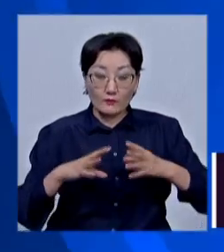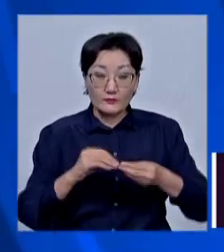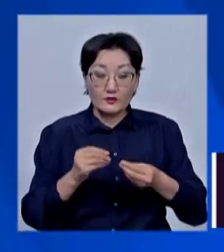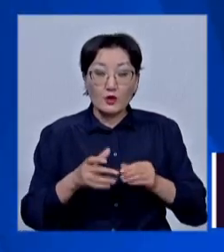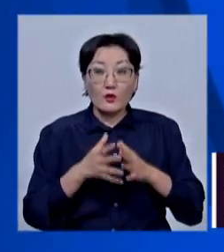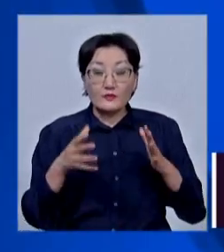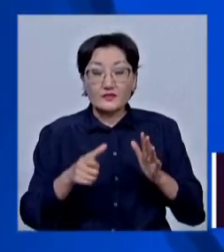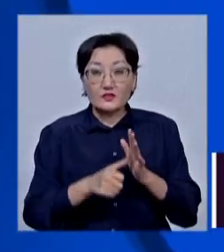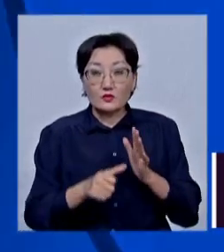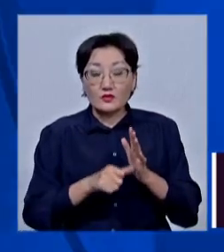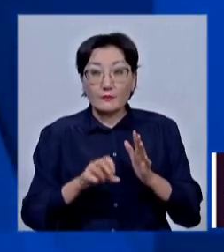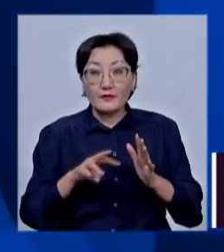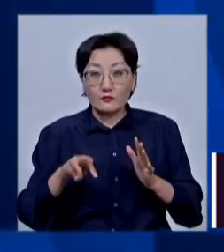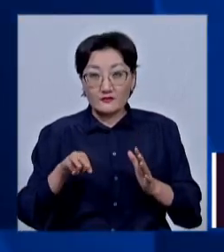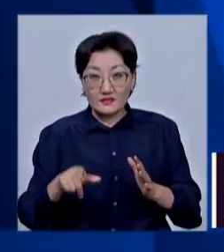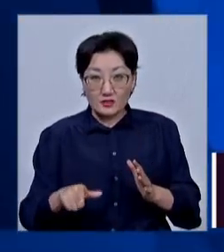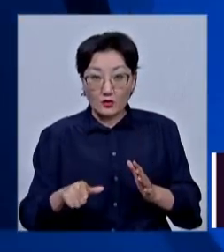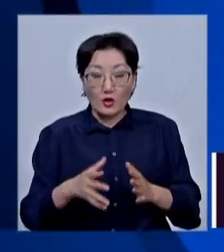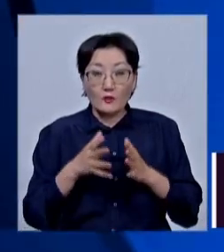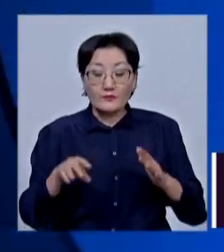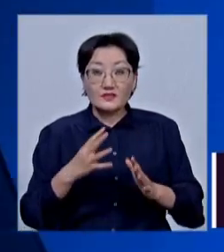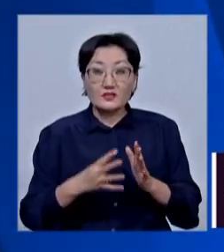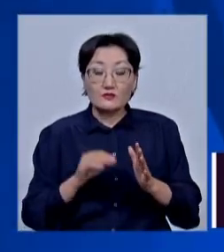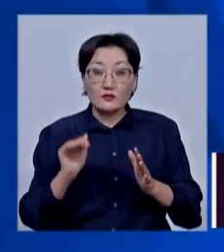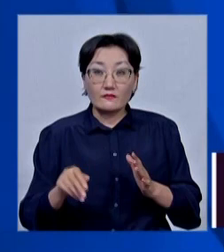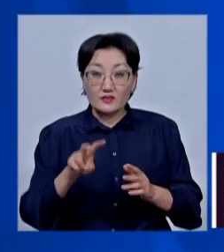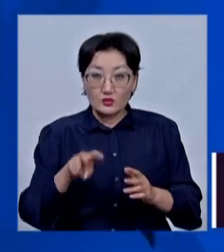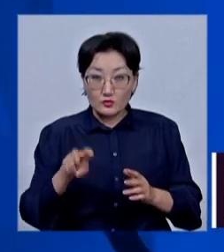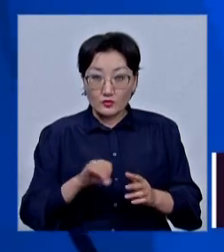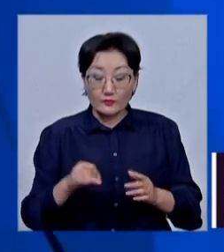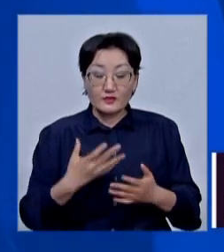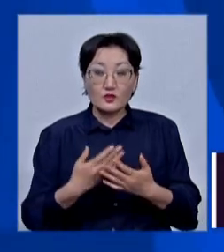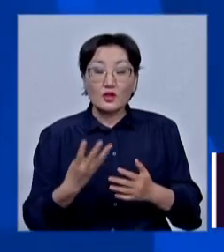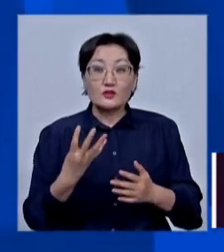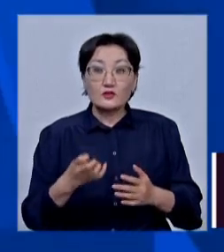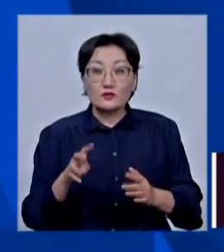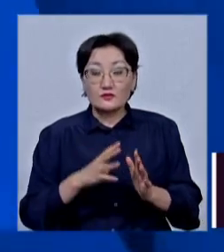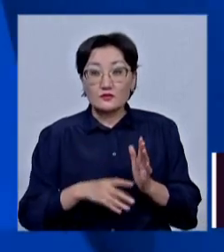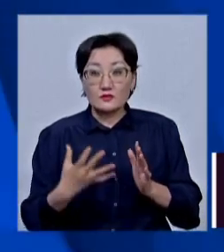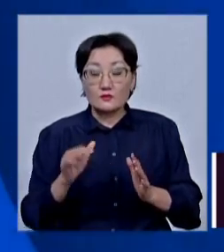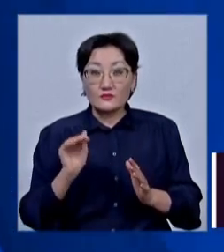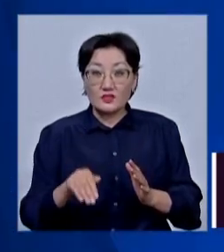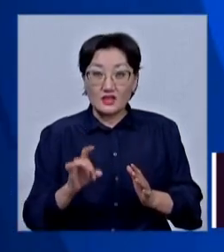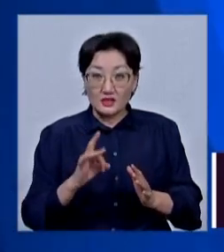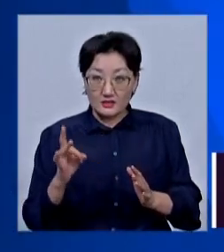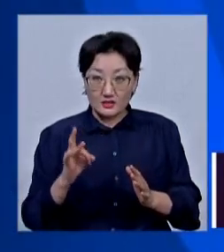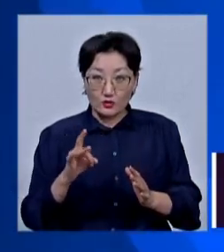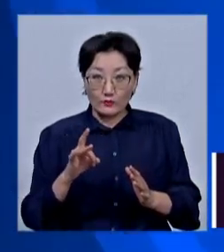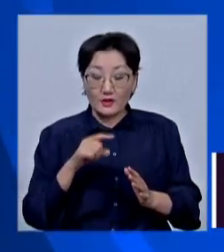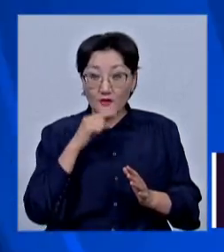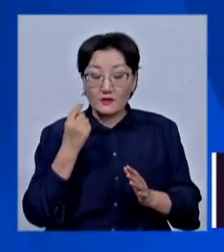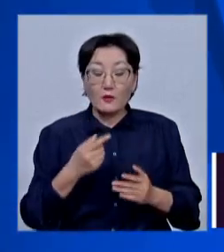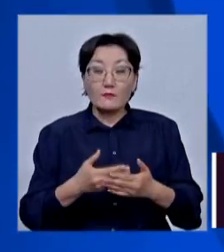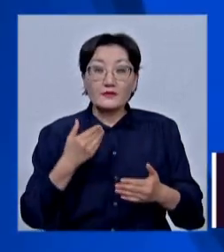сложности больше 60 миллионов тенге, более 19 тысяч долларов и около 495 тысяч российских рублей.